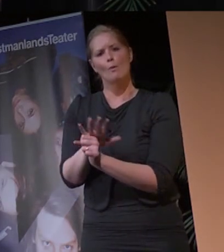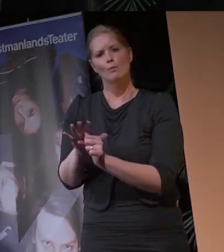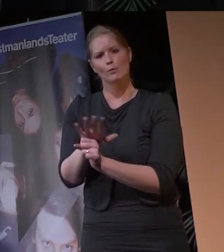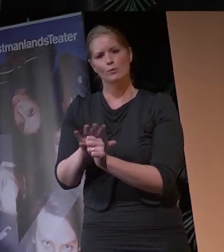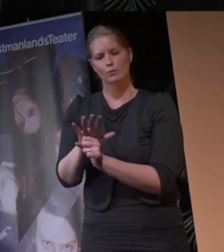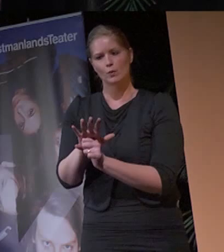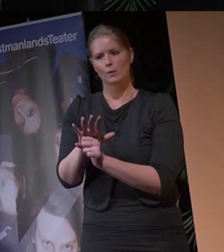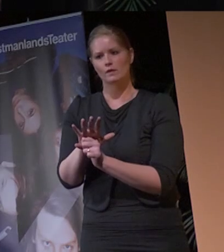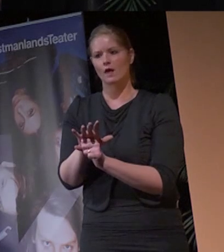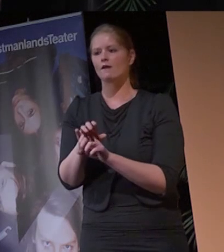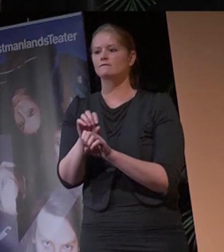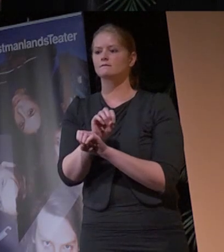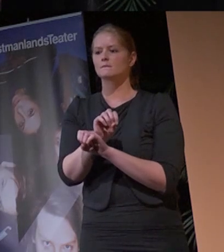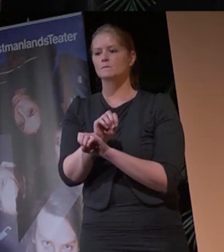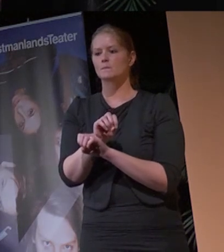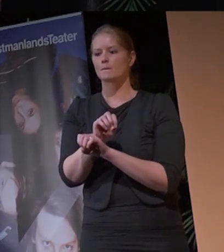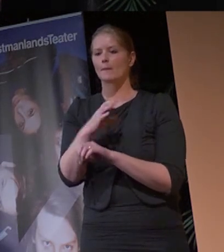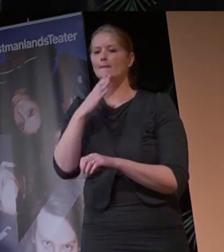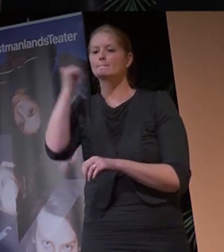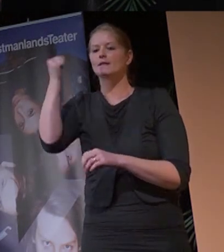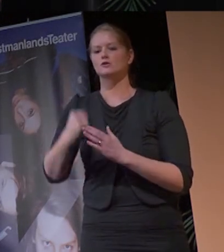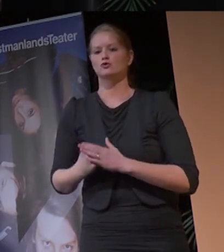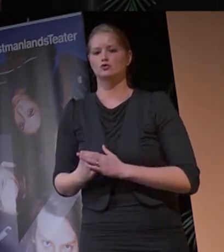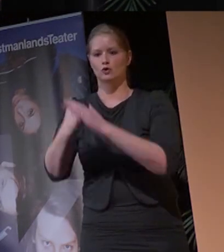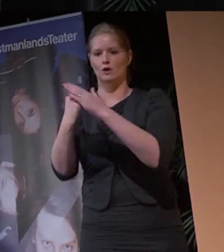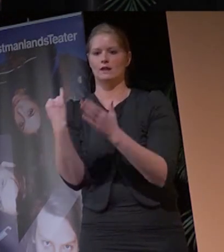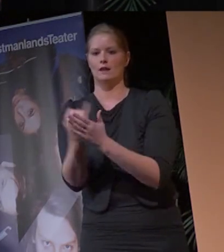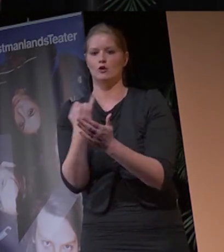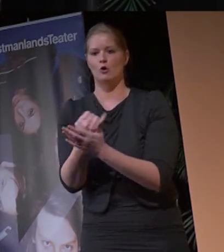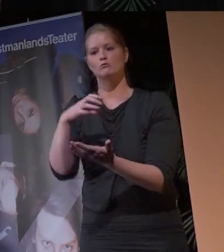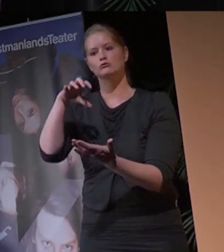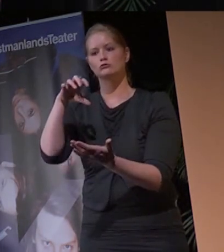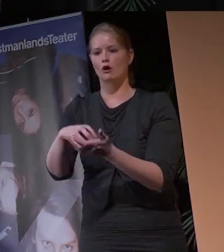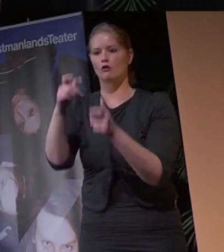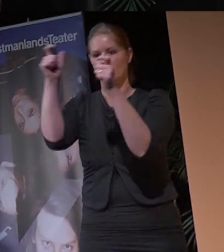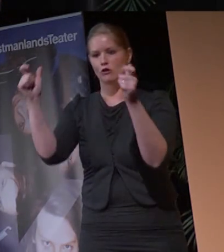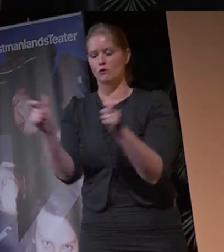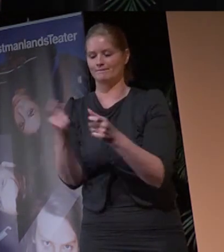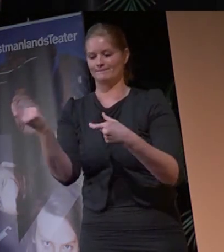får mest stöd inom ramen för den statliga kulturpolitiken.